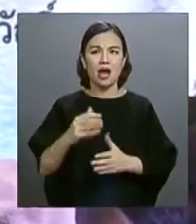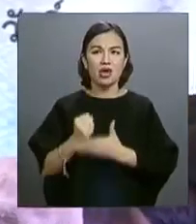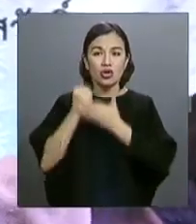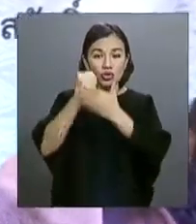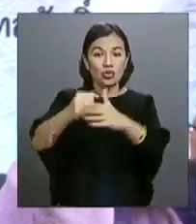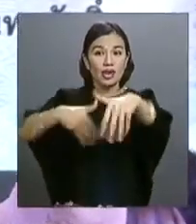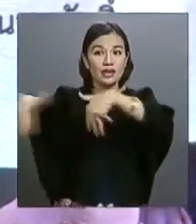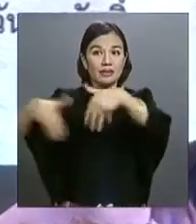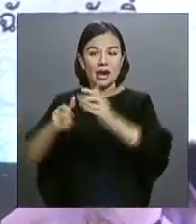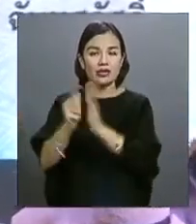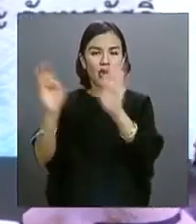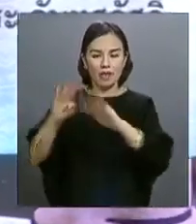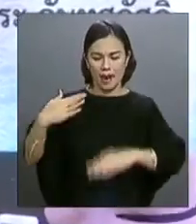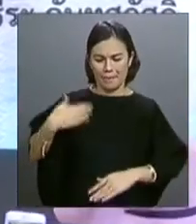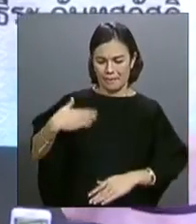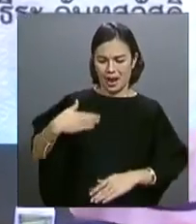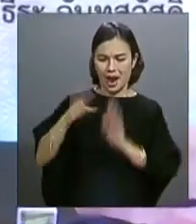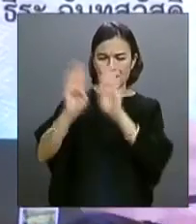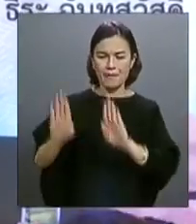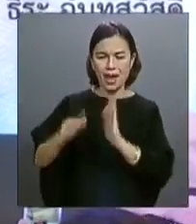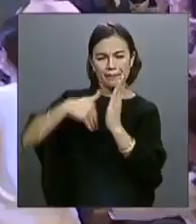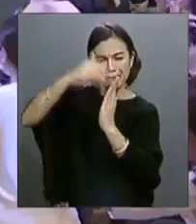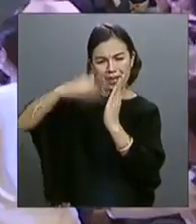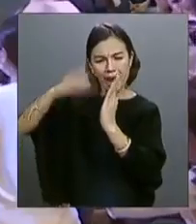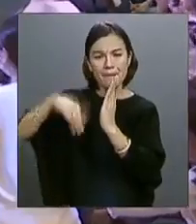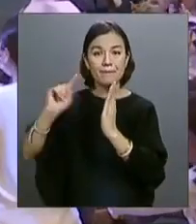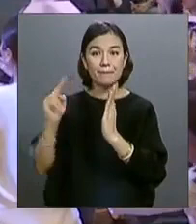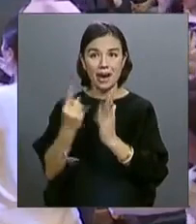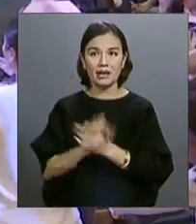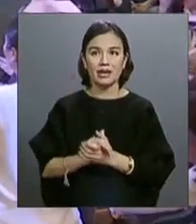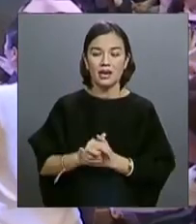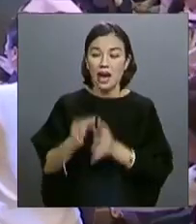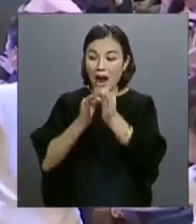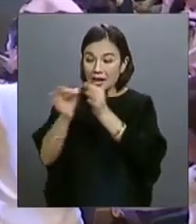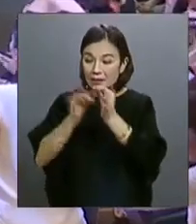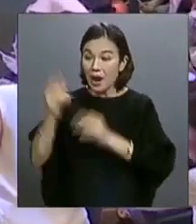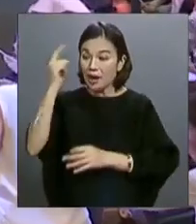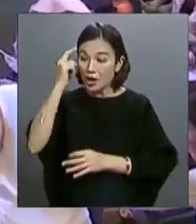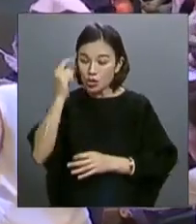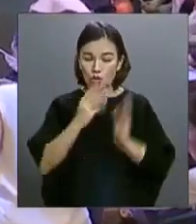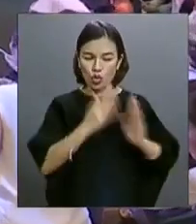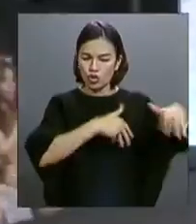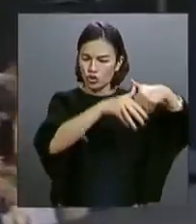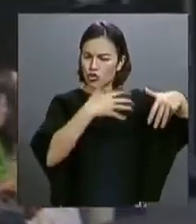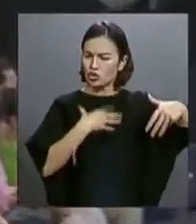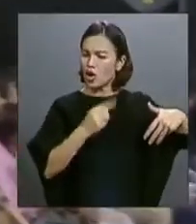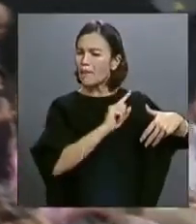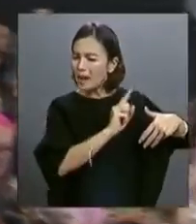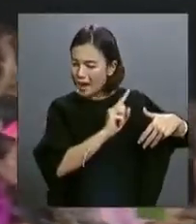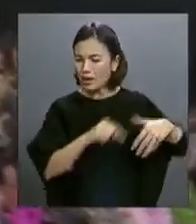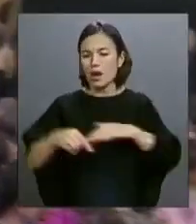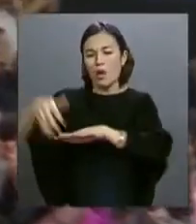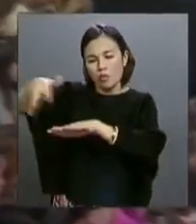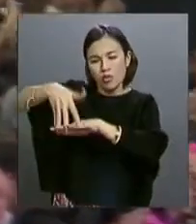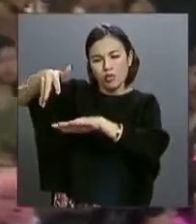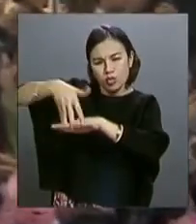แบบลายผ้าใหม่ๆสิ่งสำคัญคือต้องทำให้ชาวบ้านเข้าใจตลาดผ้ามากขึ้นเพื่อผลิตได้ตามความต้องการของลูกค้าทั้งเรื่อง